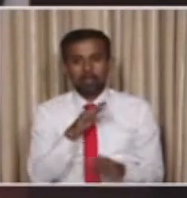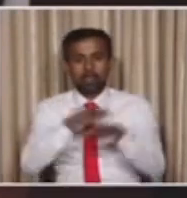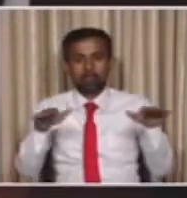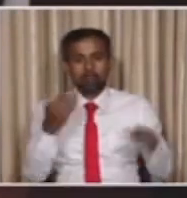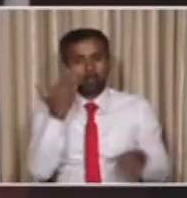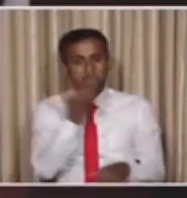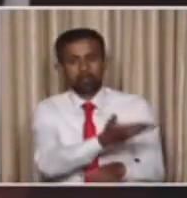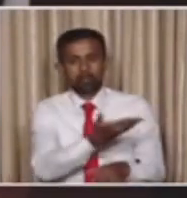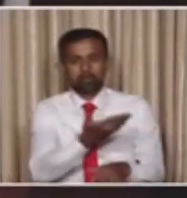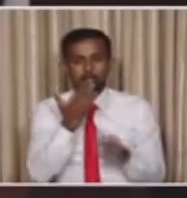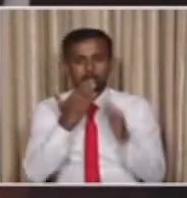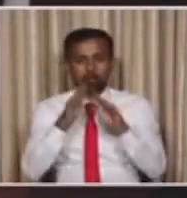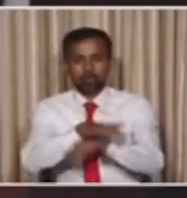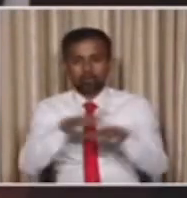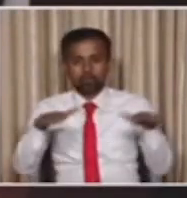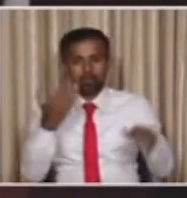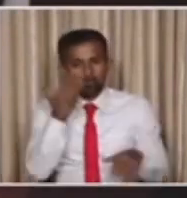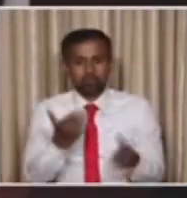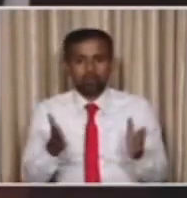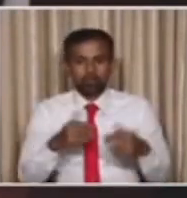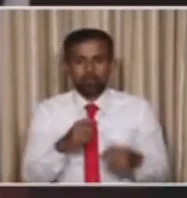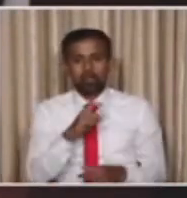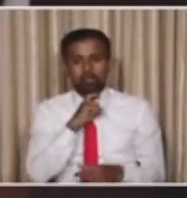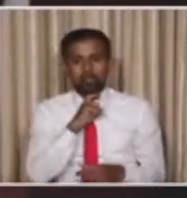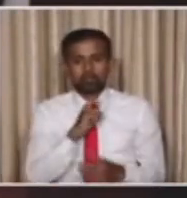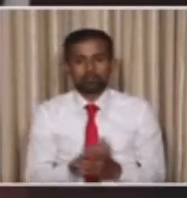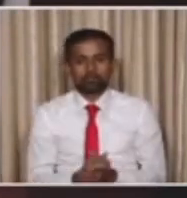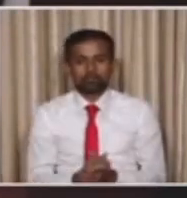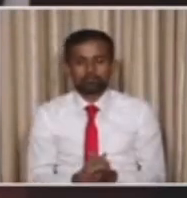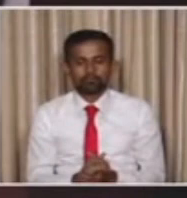දෙන්න පාසල් දූ දරුවන්ට දෙන්න තව කෑ ගහන්න